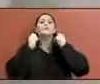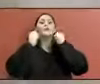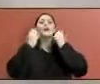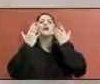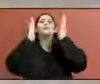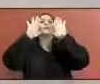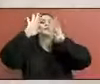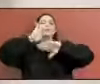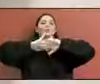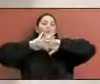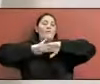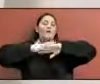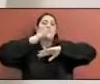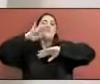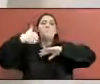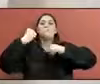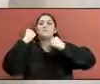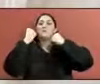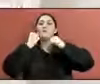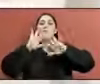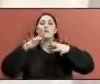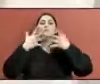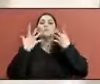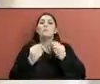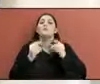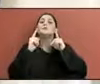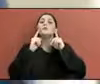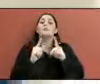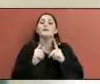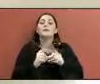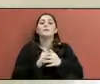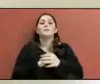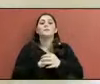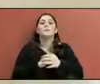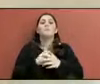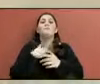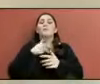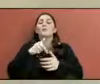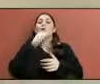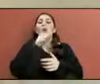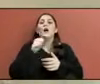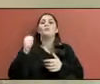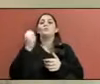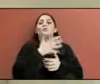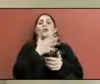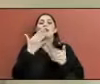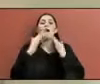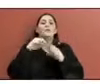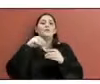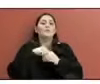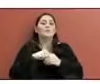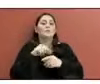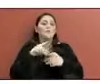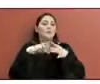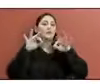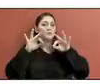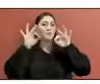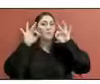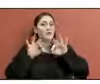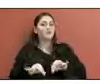Ve hemen pilot olarak 600 evde biz bunu başlatalım dedik. Yaklaşık